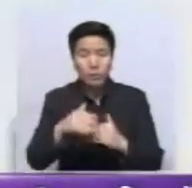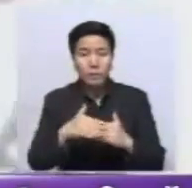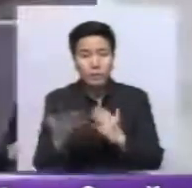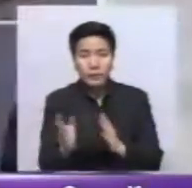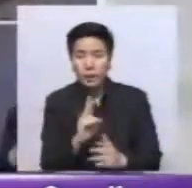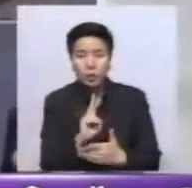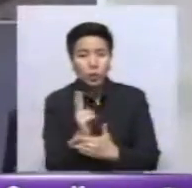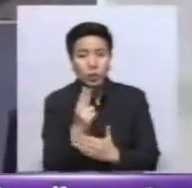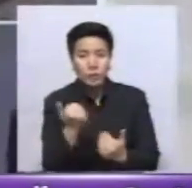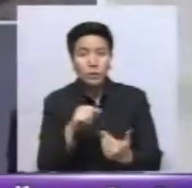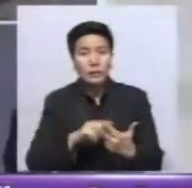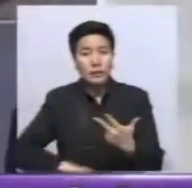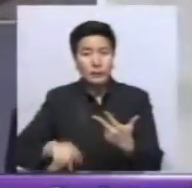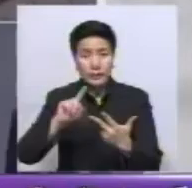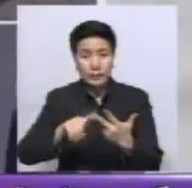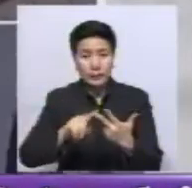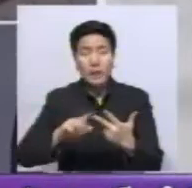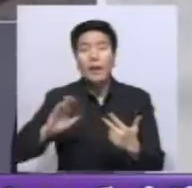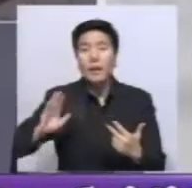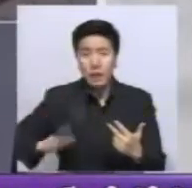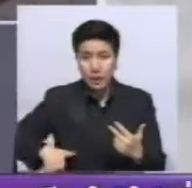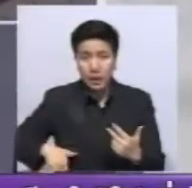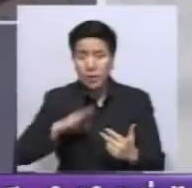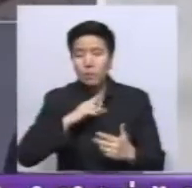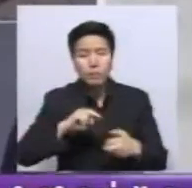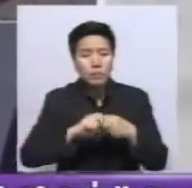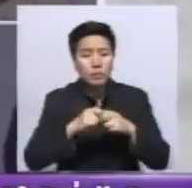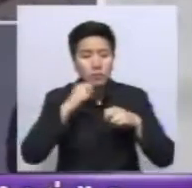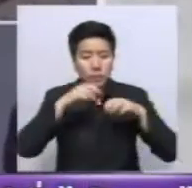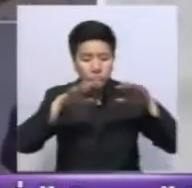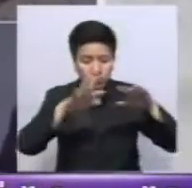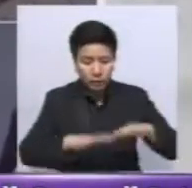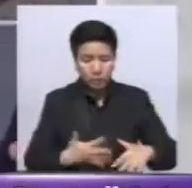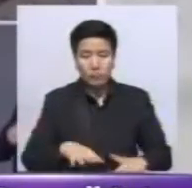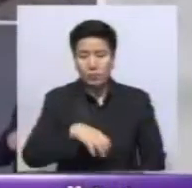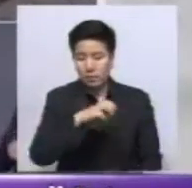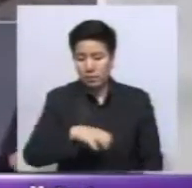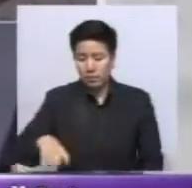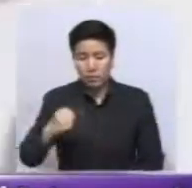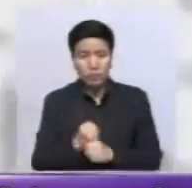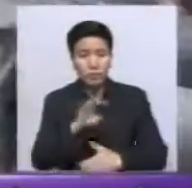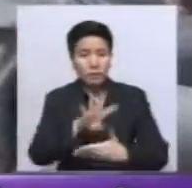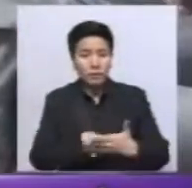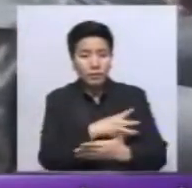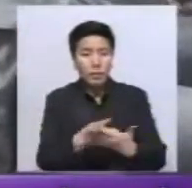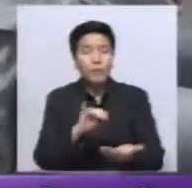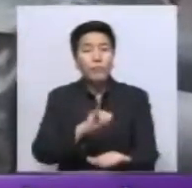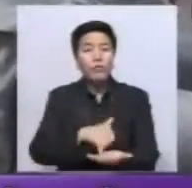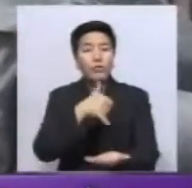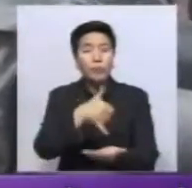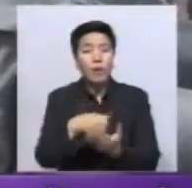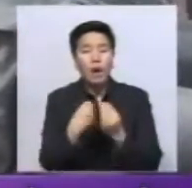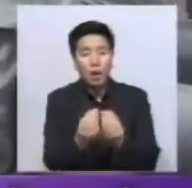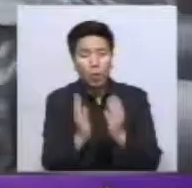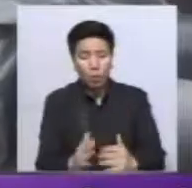งด้วย สุดท้ายคือขั้นหลังเมื่อสถานการณ์คลี่คลายลงทุกหน่วยงานจะปฏิบัติตามแผนฟื้นฟูเพื่อให้ประชาชนกลับม